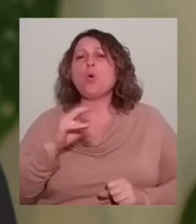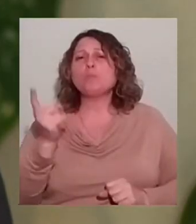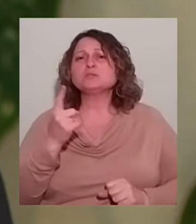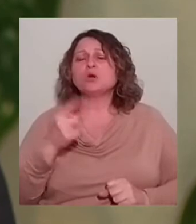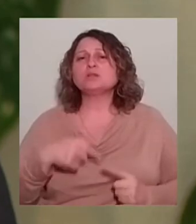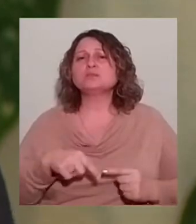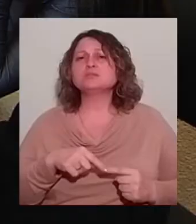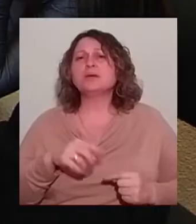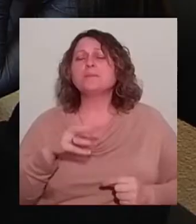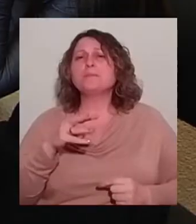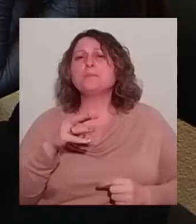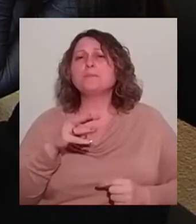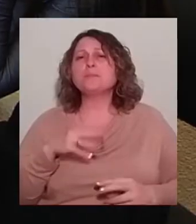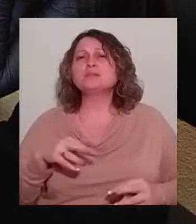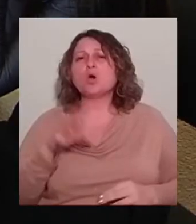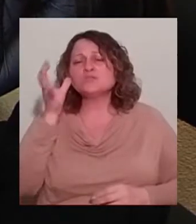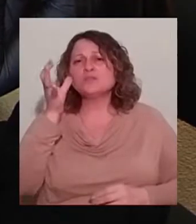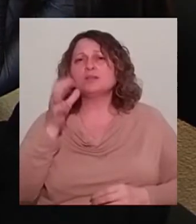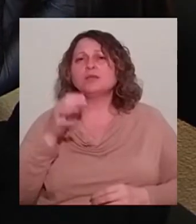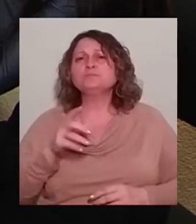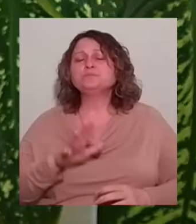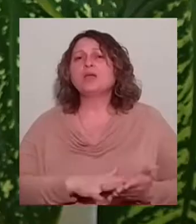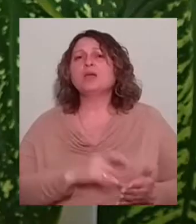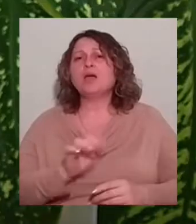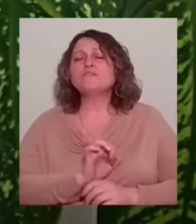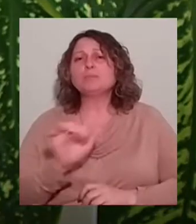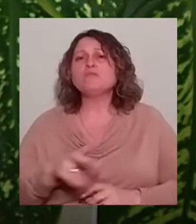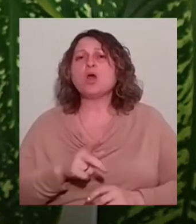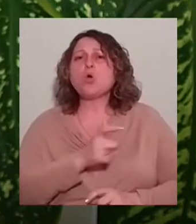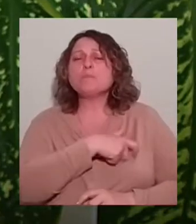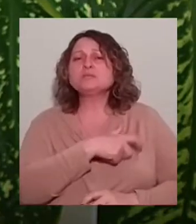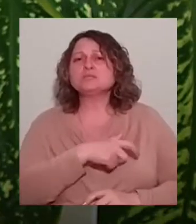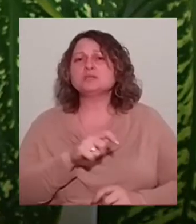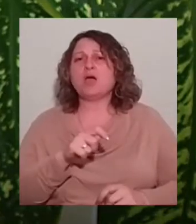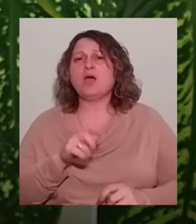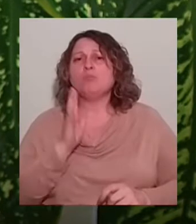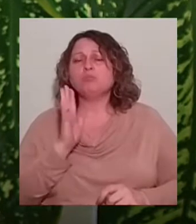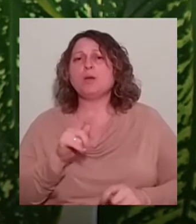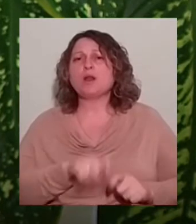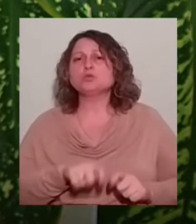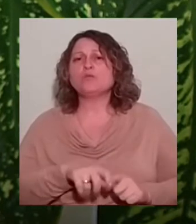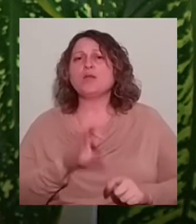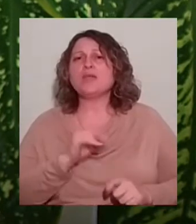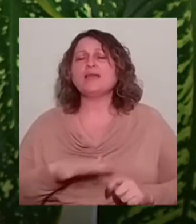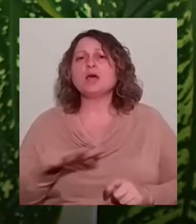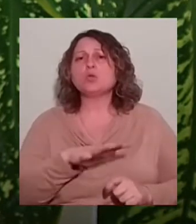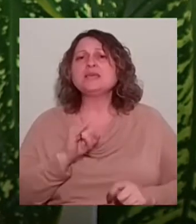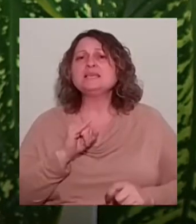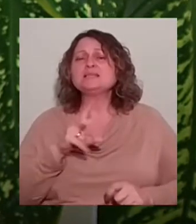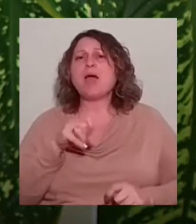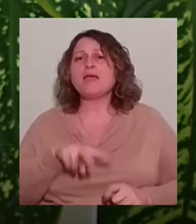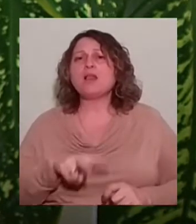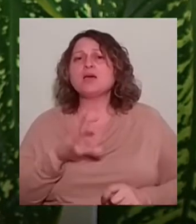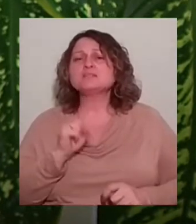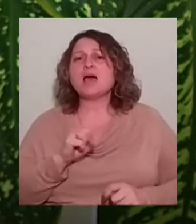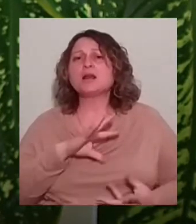11-ї Ізмаїльської школи направлять комісію з розслідування даного факту. Комісія буде працювати на території Ізмаїлу. За